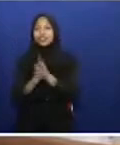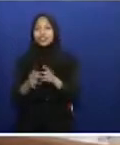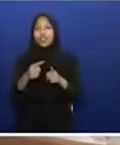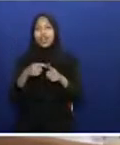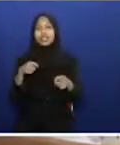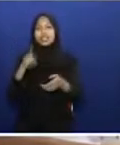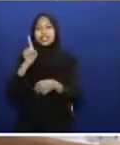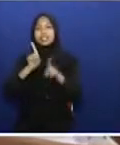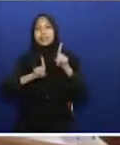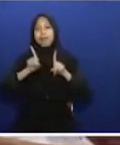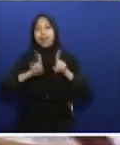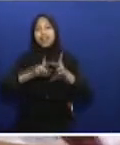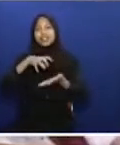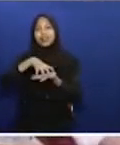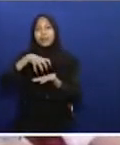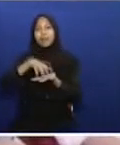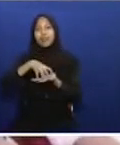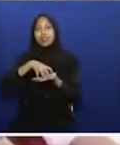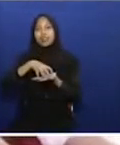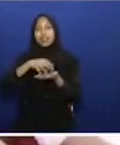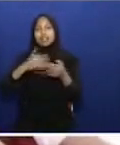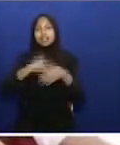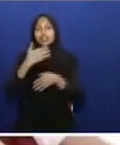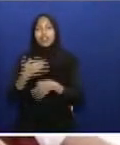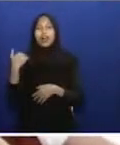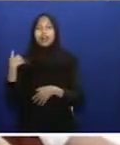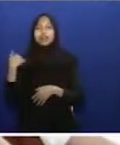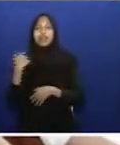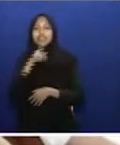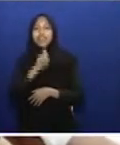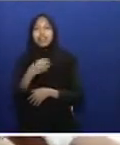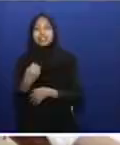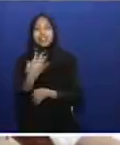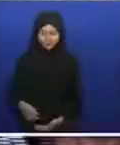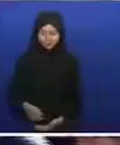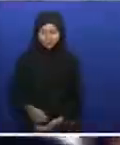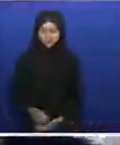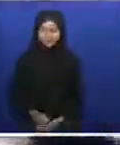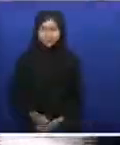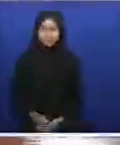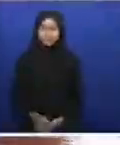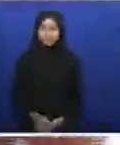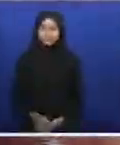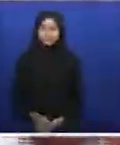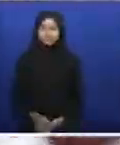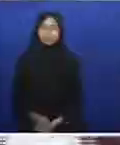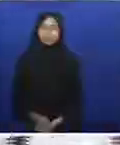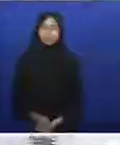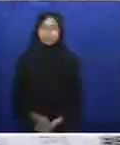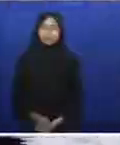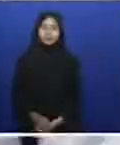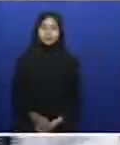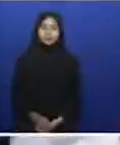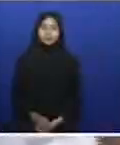Untuk itu berikutnya kita akan ada tanya jawab. Mungkin kita satu pertanyaan, satu jawaban. Dari yang ujung belakang, ya yang berdiri